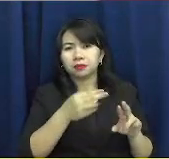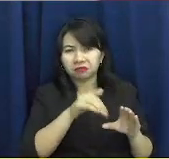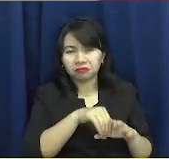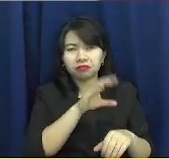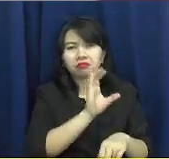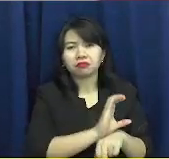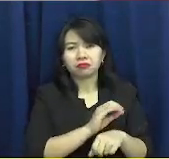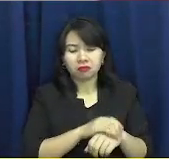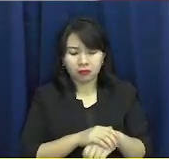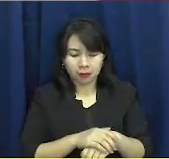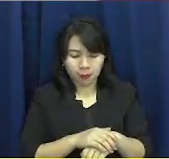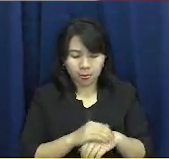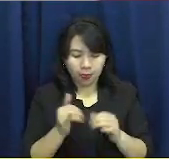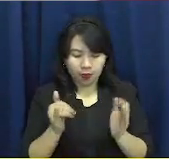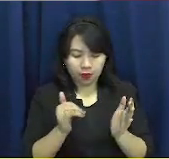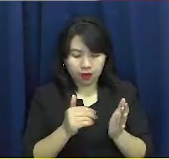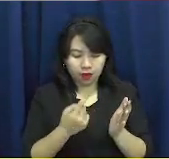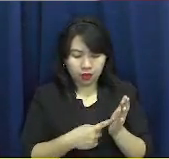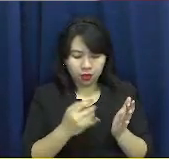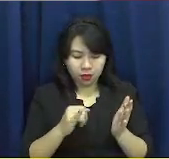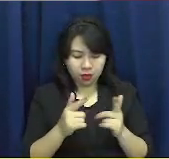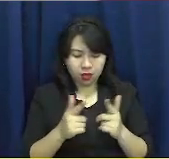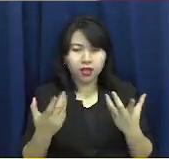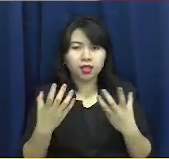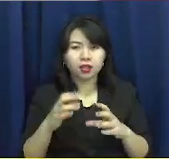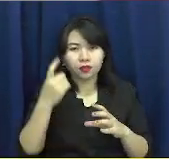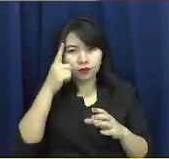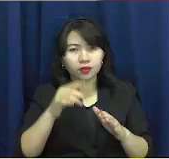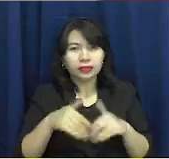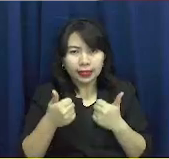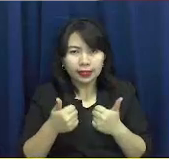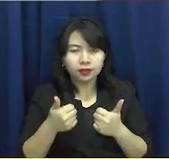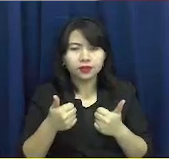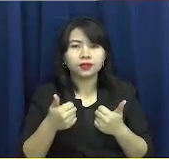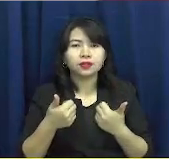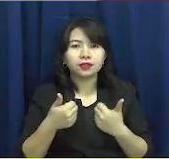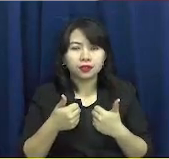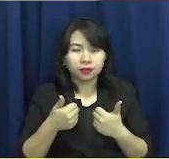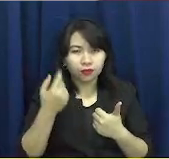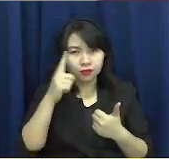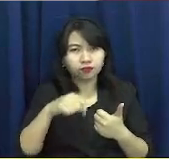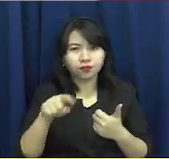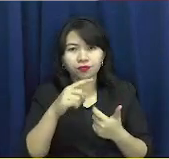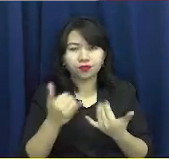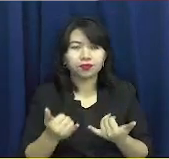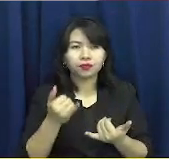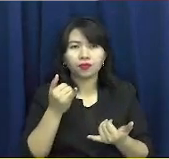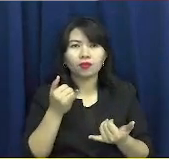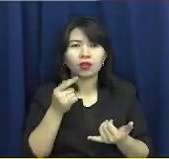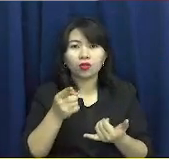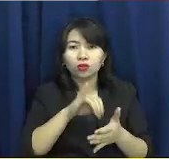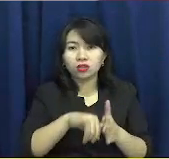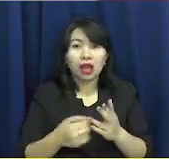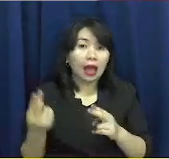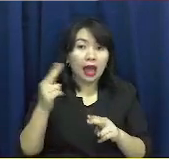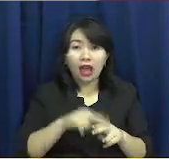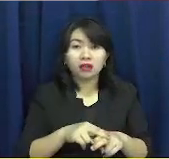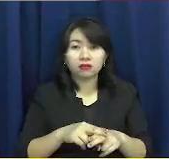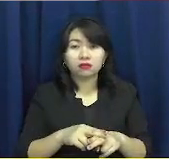mga kapatid. Itong magandang challenge ko po sa bawat isa po sa atin. As is, ay family, pangit naman yung pandagdag tao ka lang.